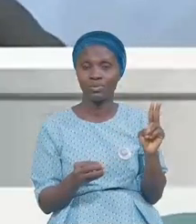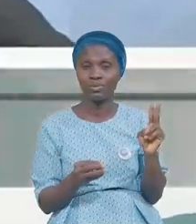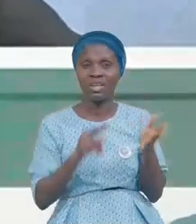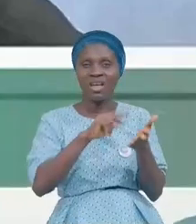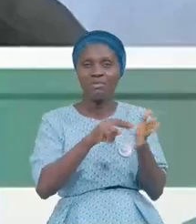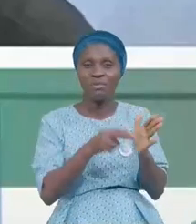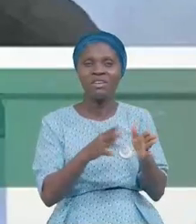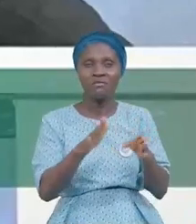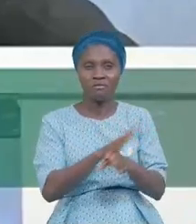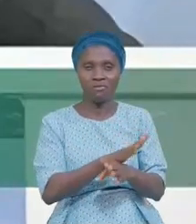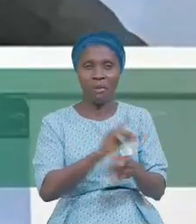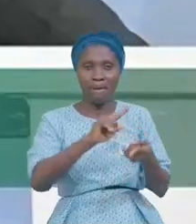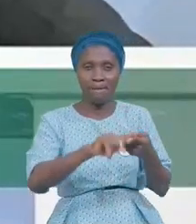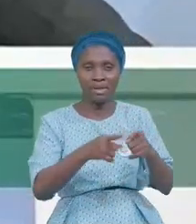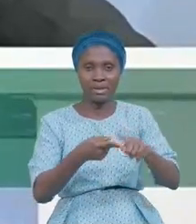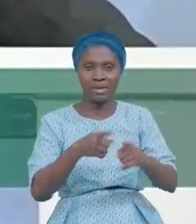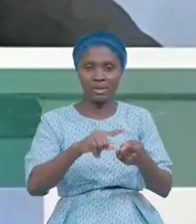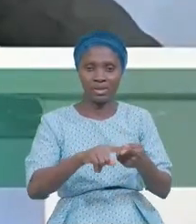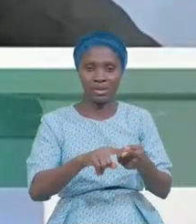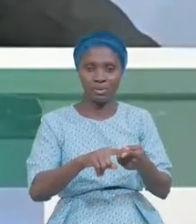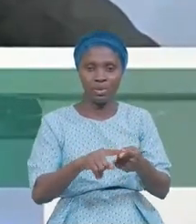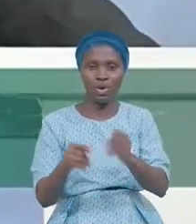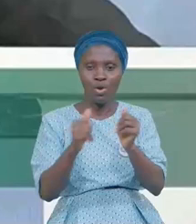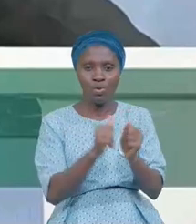Le partenariat significatif